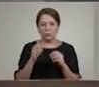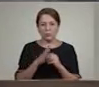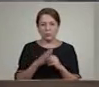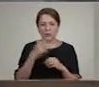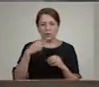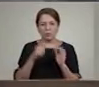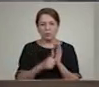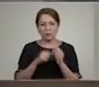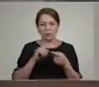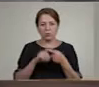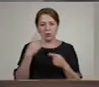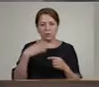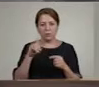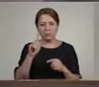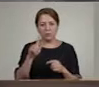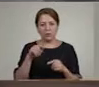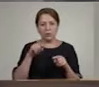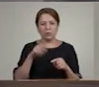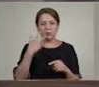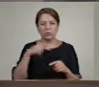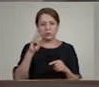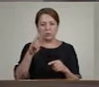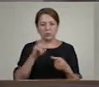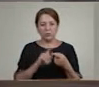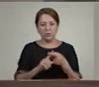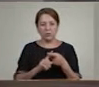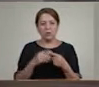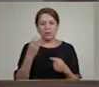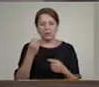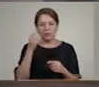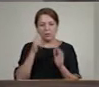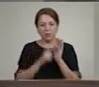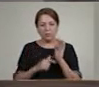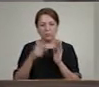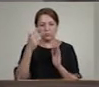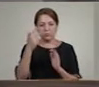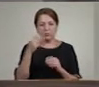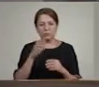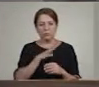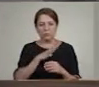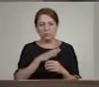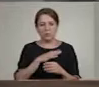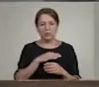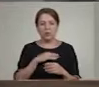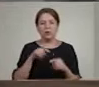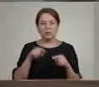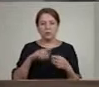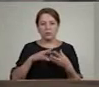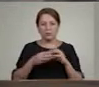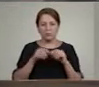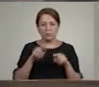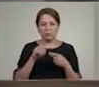26 ni qo'shsak 41, unga 32 ni qo'shsak yana 73 hosil bo'ldi. Demak, qo'shishning